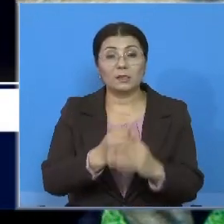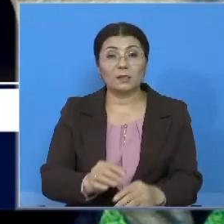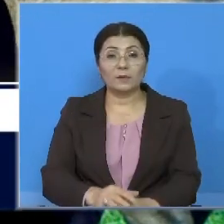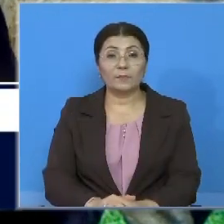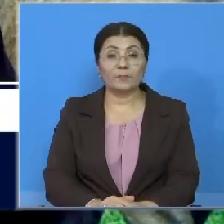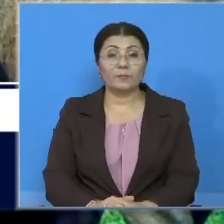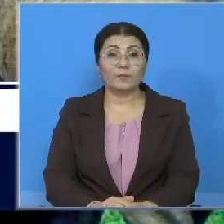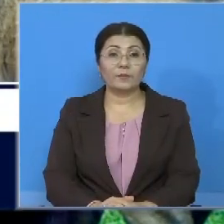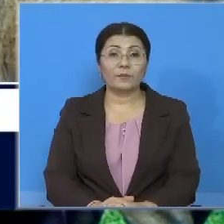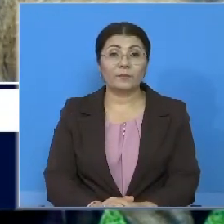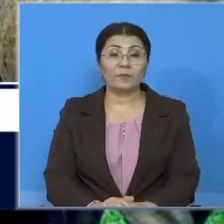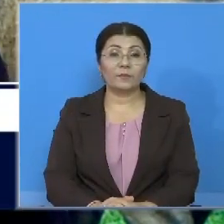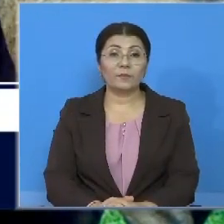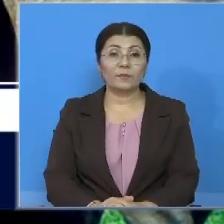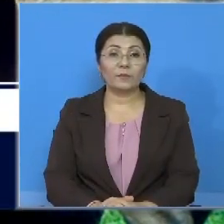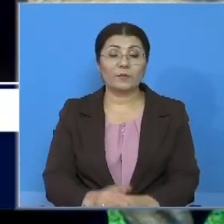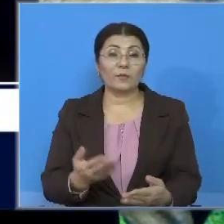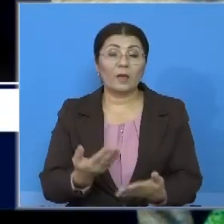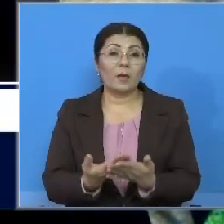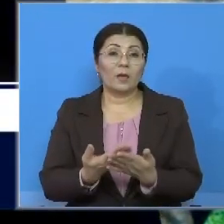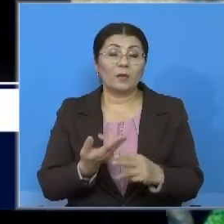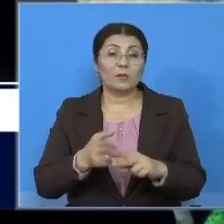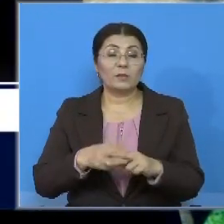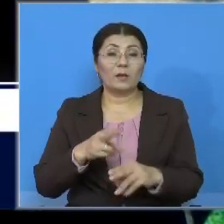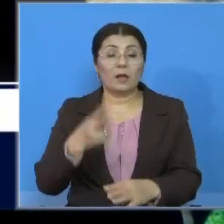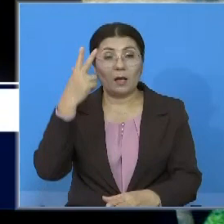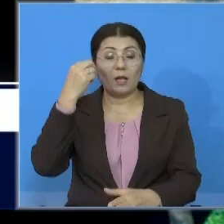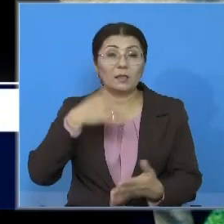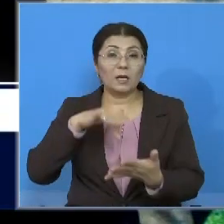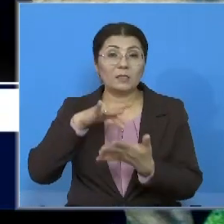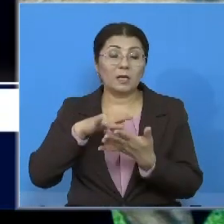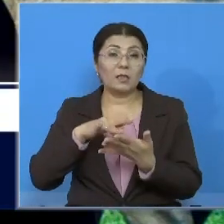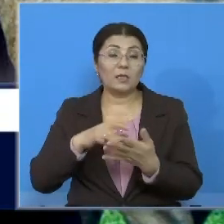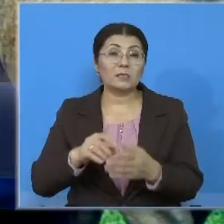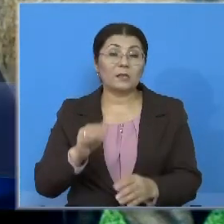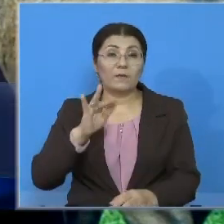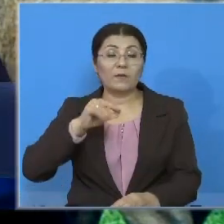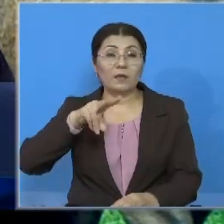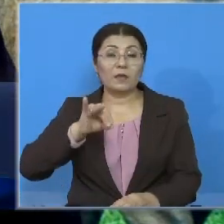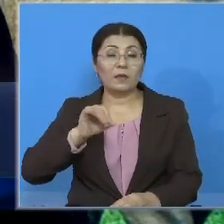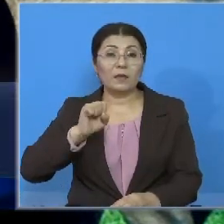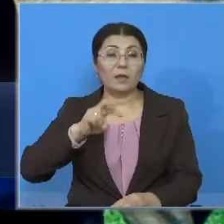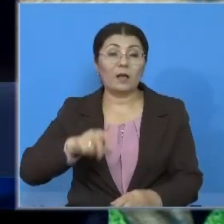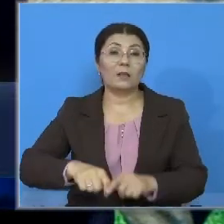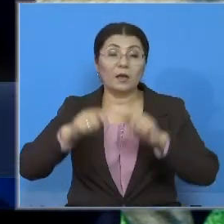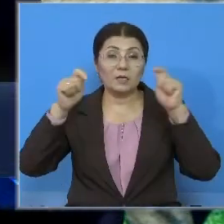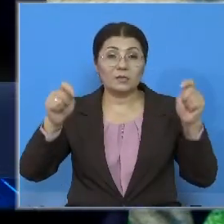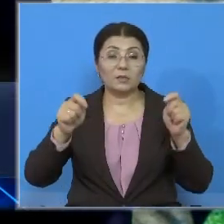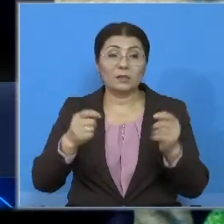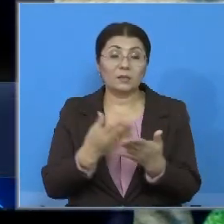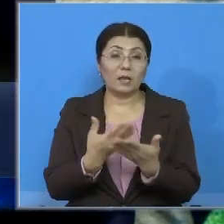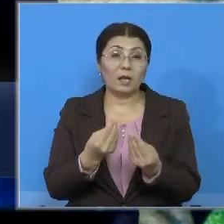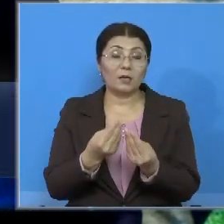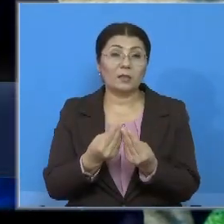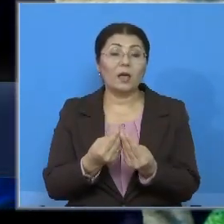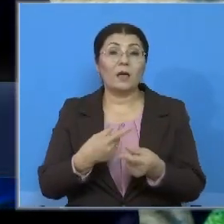оны Асқар Тұрарович өзі қоймай шақыртып, өзінің қандағаштықтарға ашылған зат ол деген. Енді ұсыныс болса,